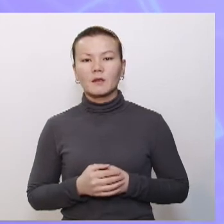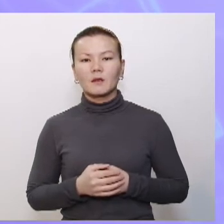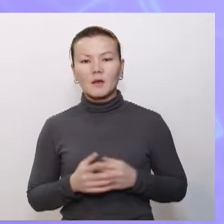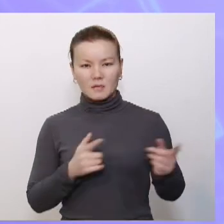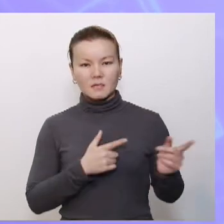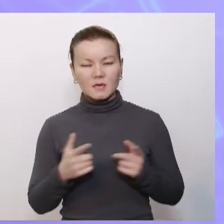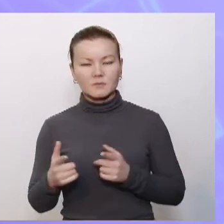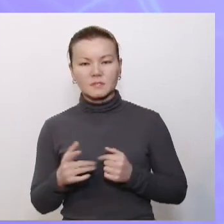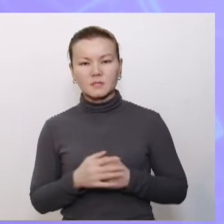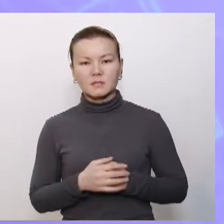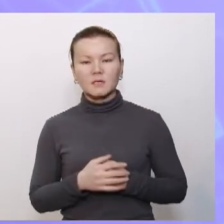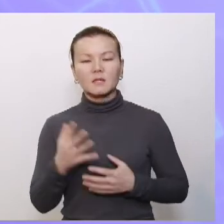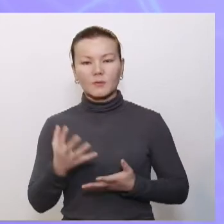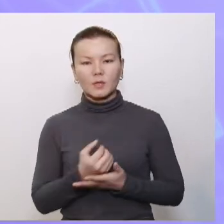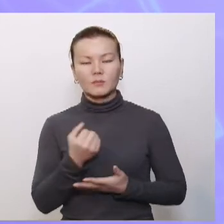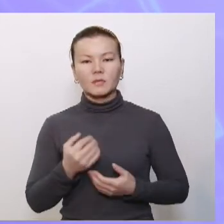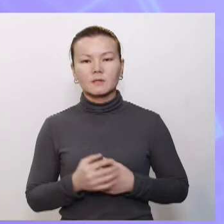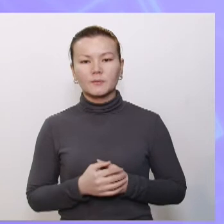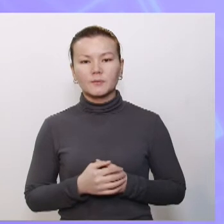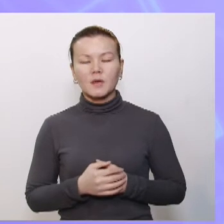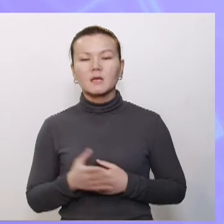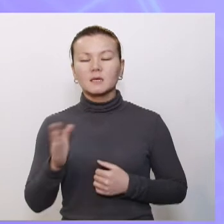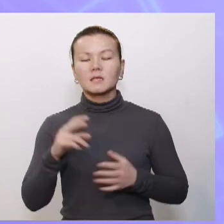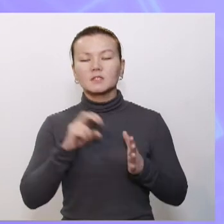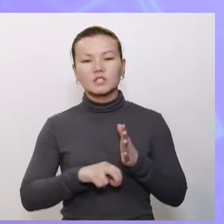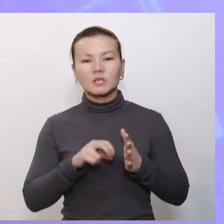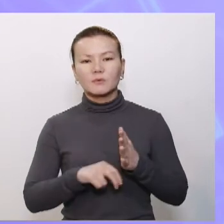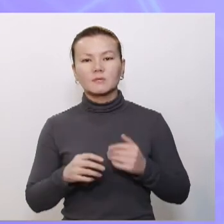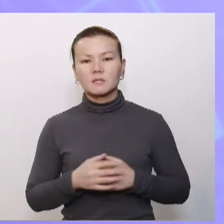Dayarbız mı baldar? Taptık mı? Anda tekşereli.